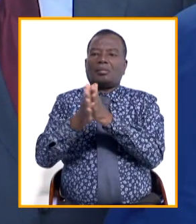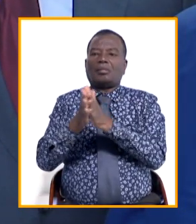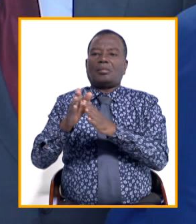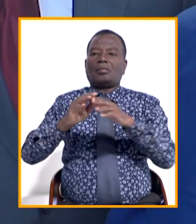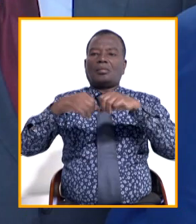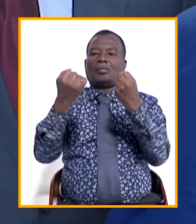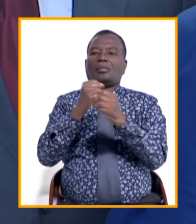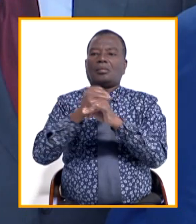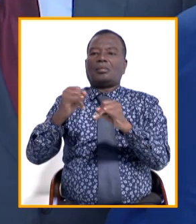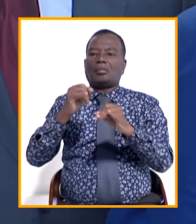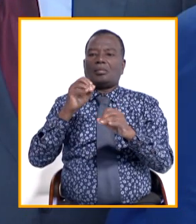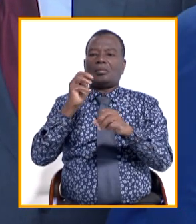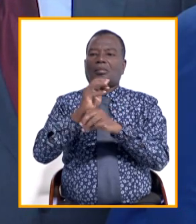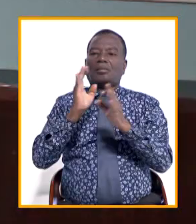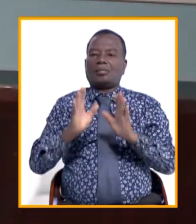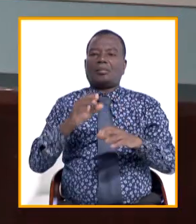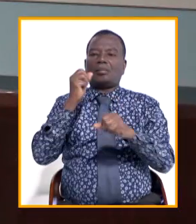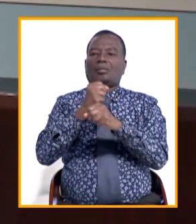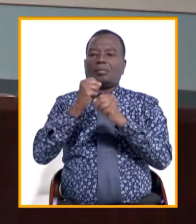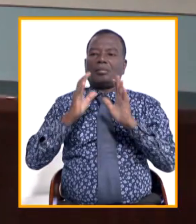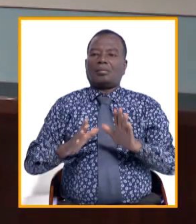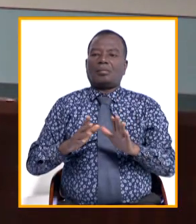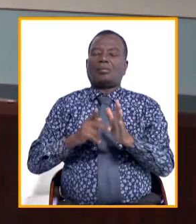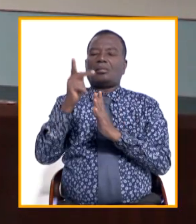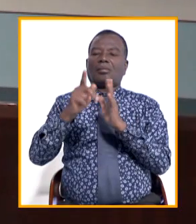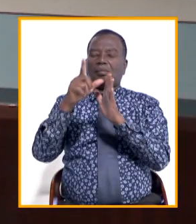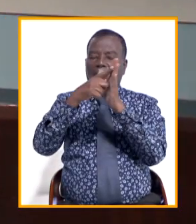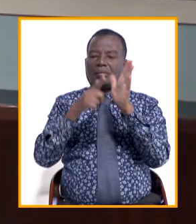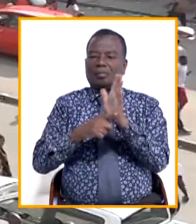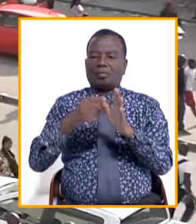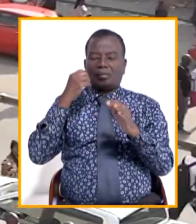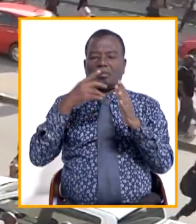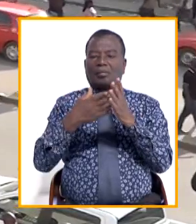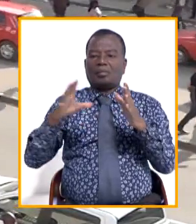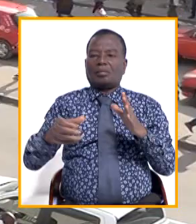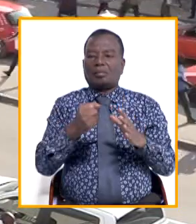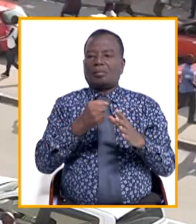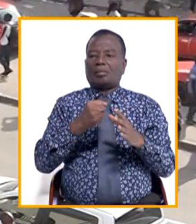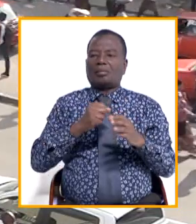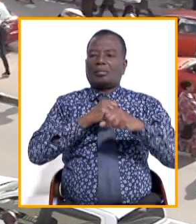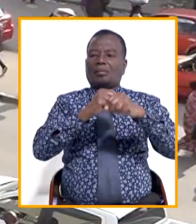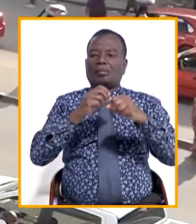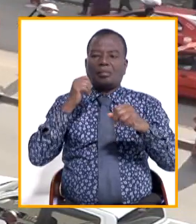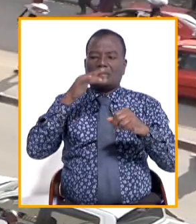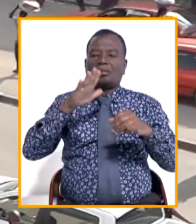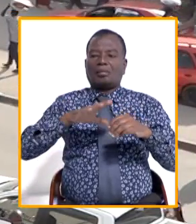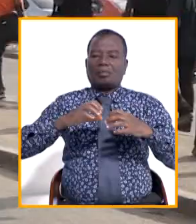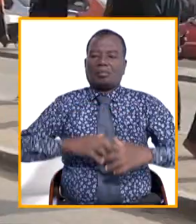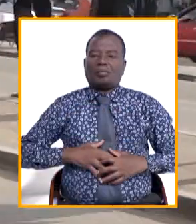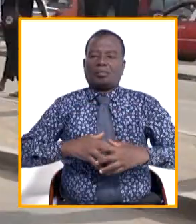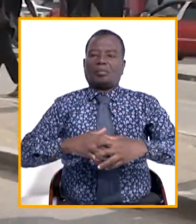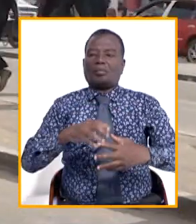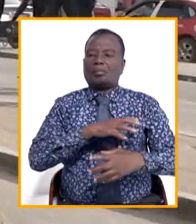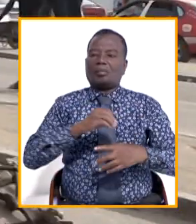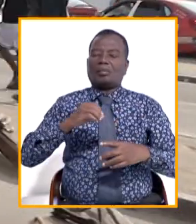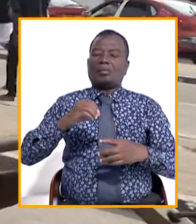l'entreprise, de l'employeur et du travailleur. Ce projet de loi prévoit aussi la prise en compte de la protection de la femme enceinte et la